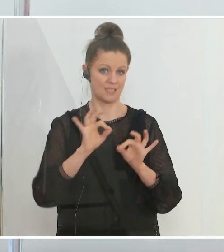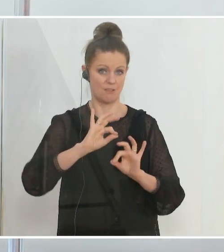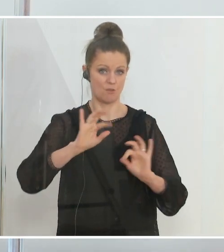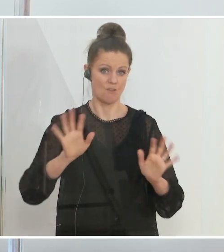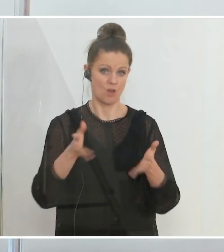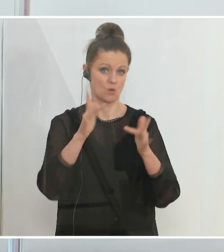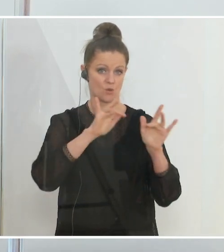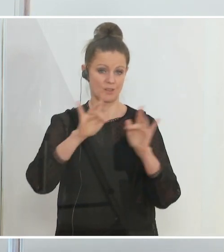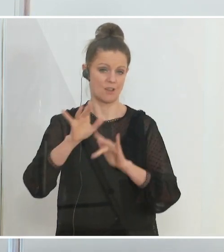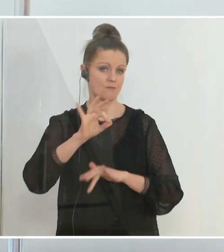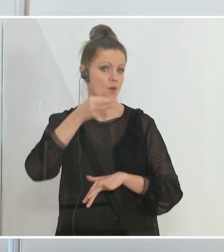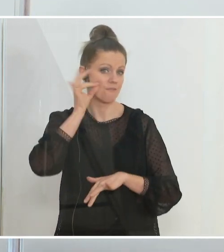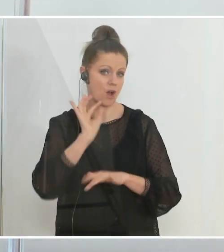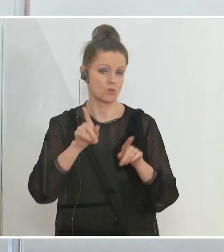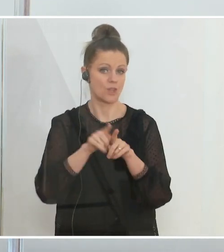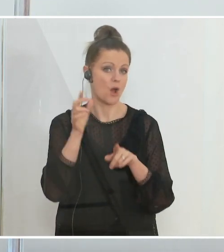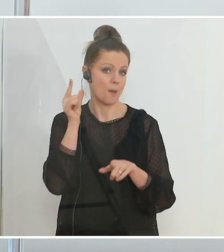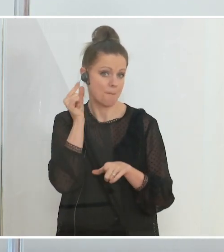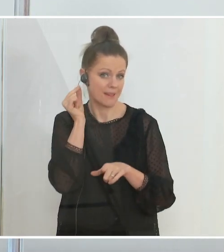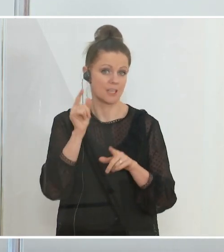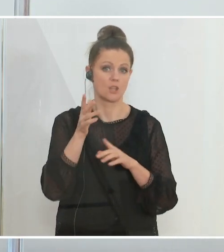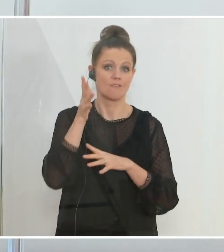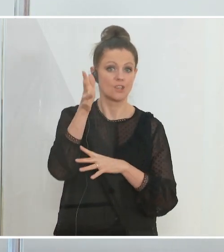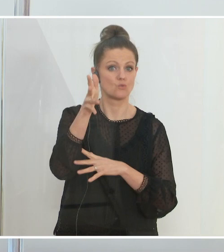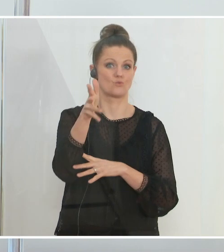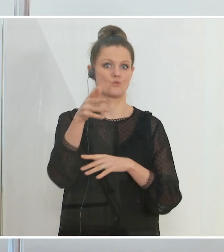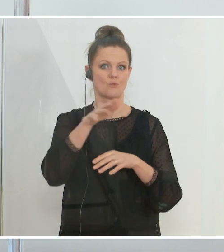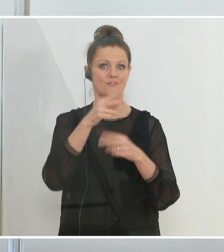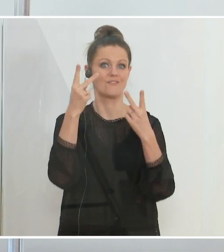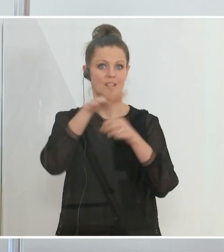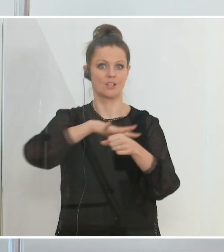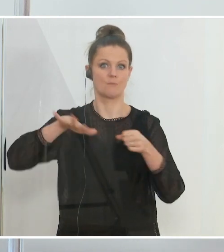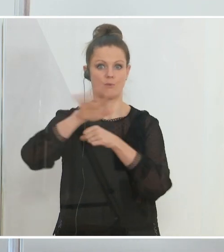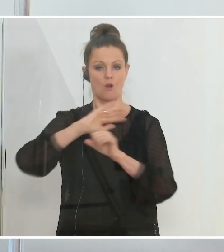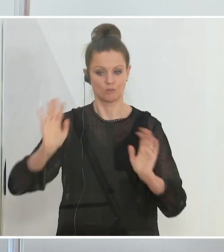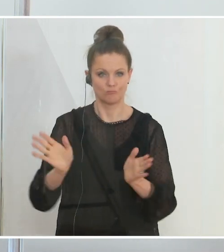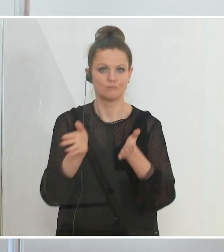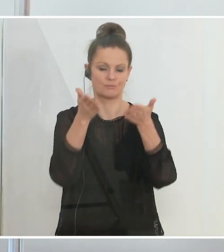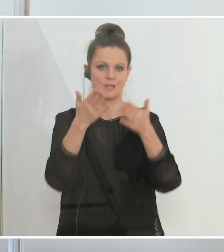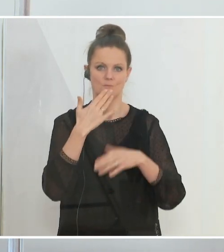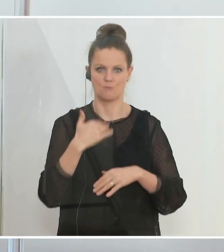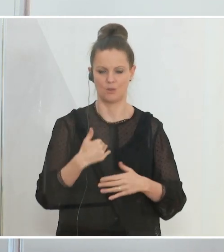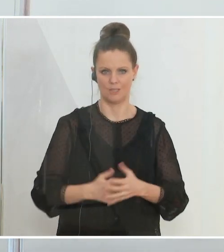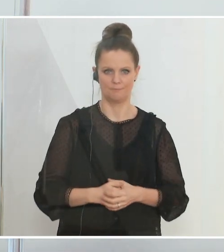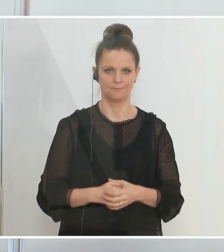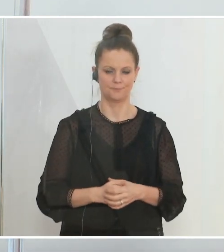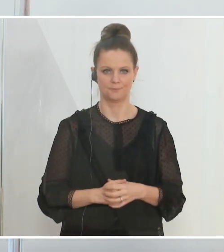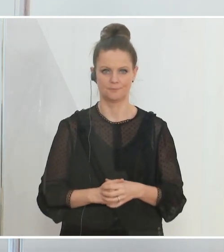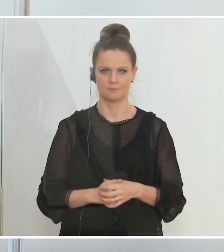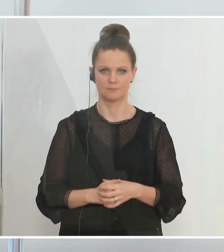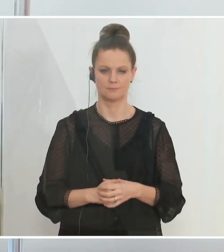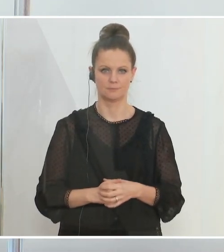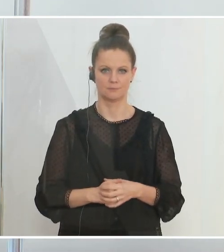um Frauen und auch Mädchen in zukunftsweisende Branchen zu bekommen. Die Arbeit, die